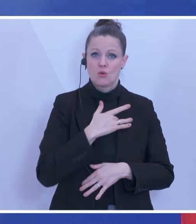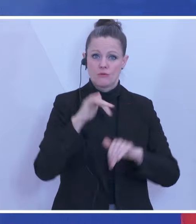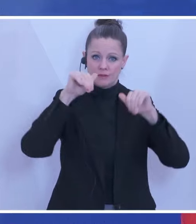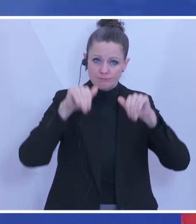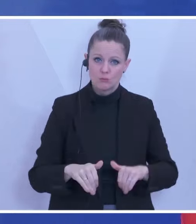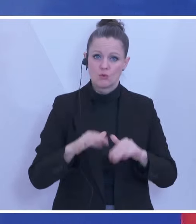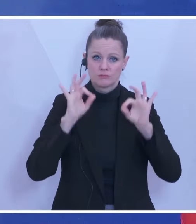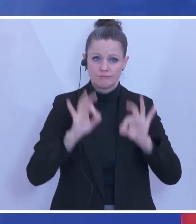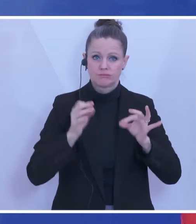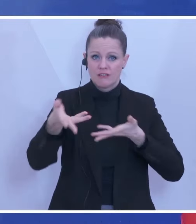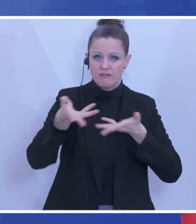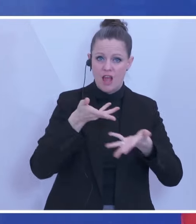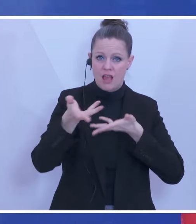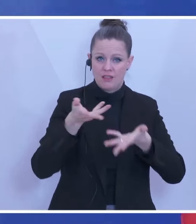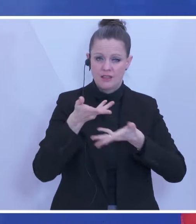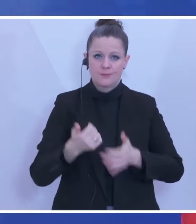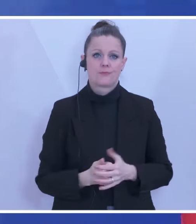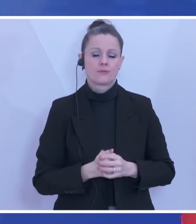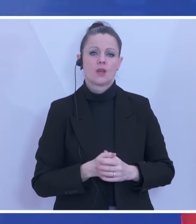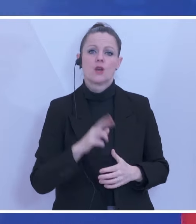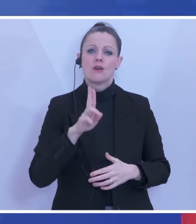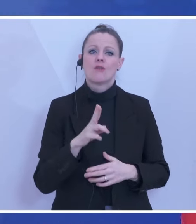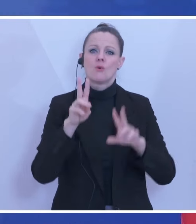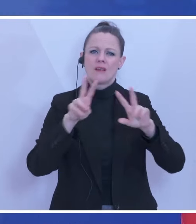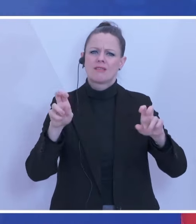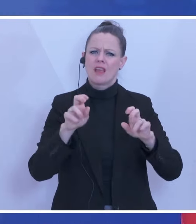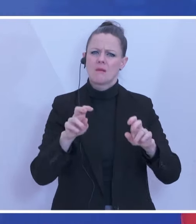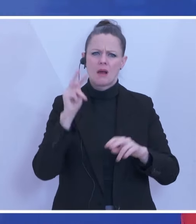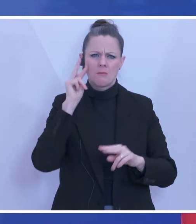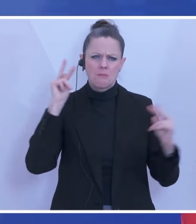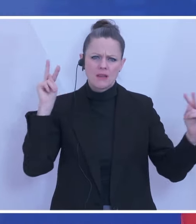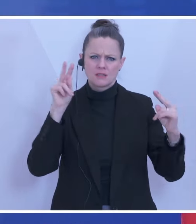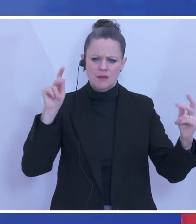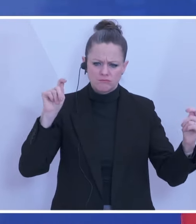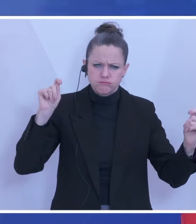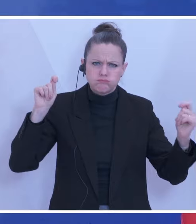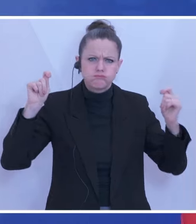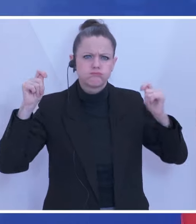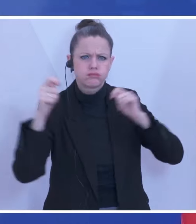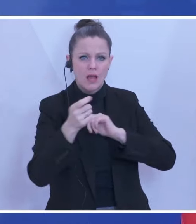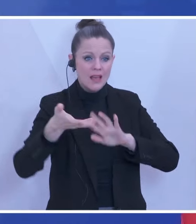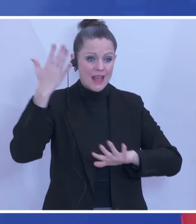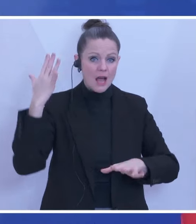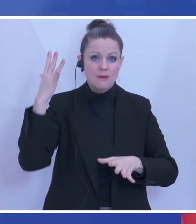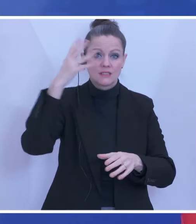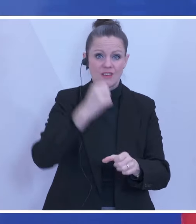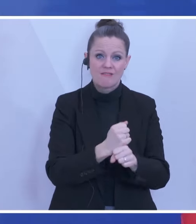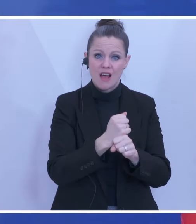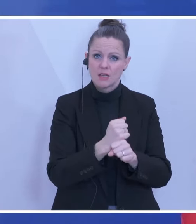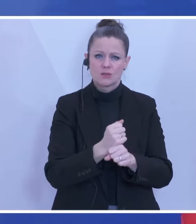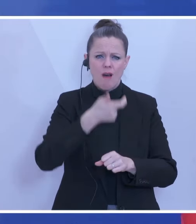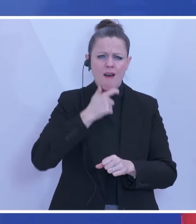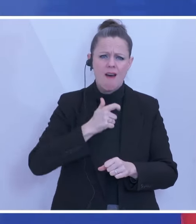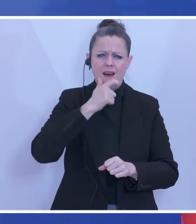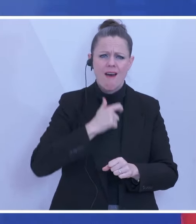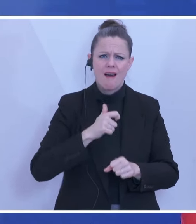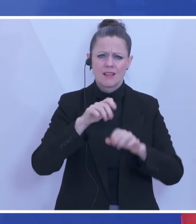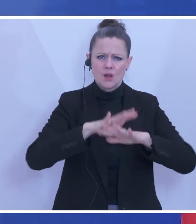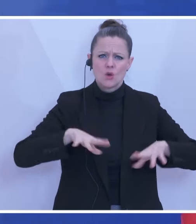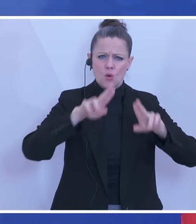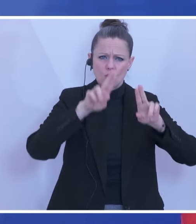durchzuverhandeln. Warum spreche ich von Paradigmenwechsel? Wir schaffen dieses Relikt unserer Verfassung ab, wir schaffen ein Grundrecht